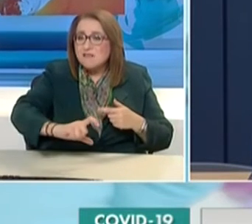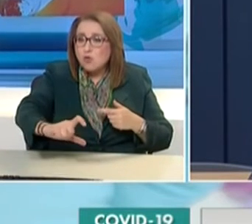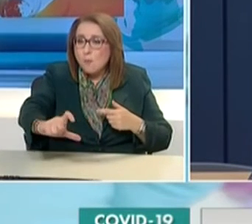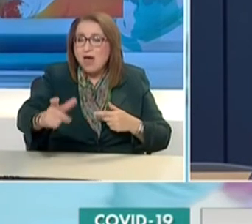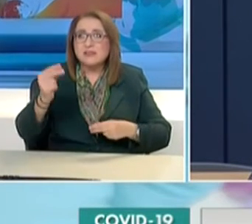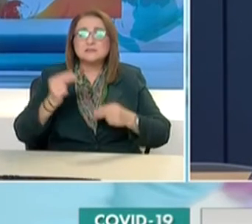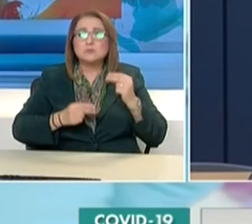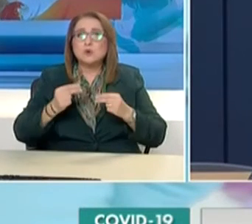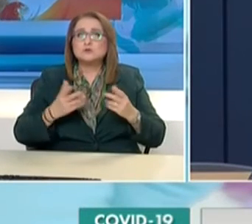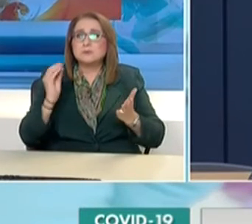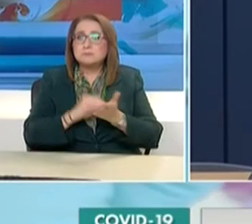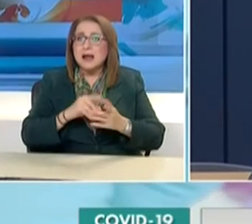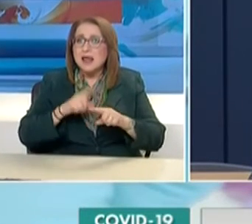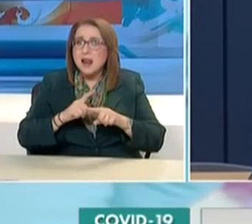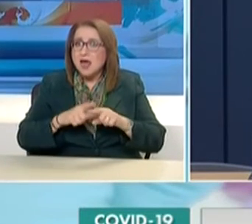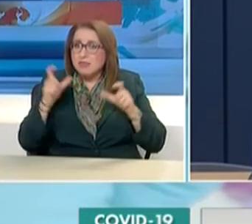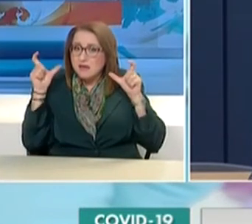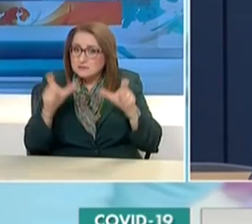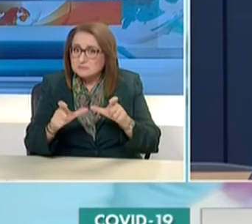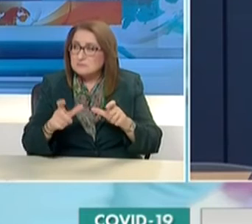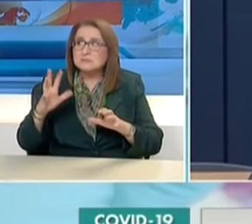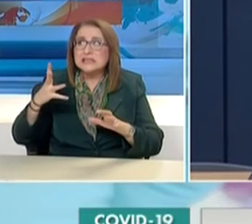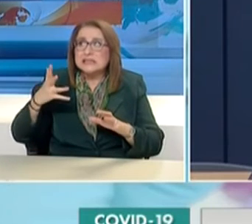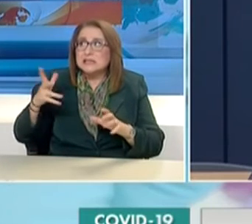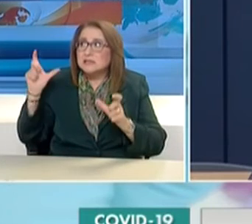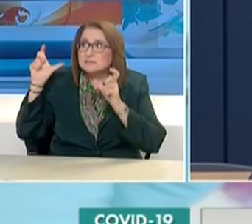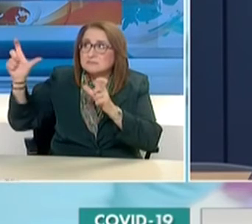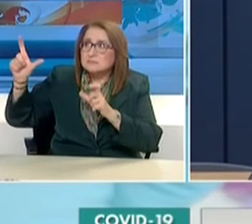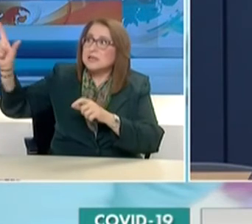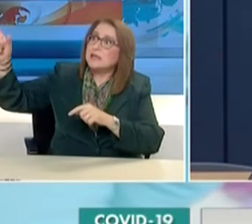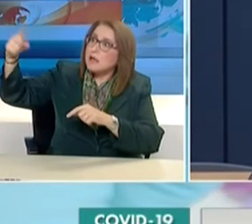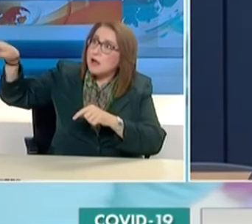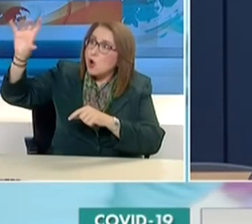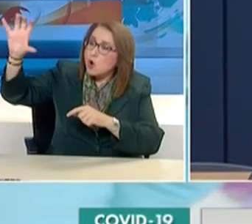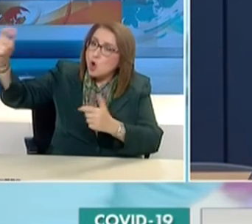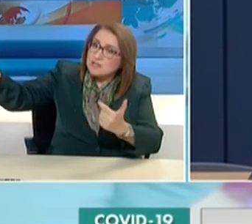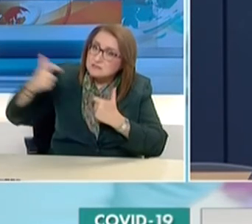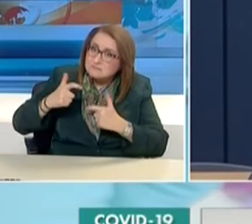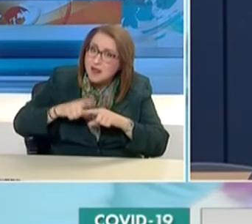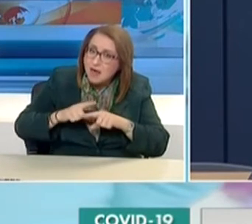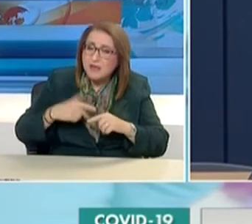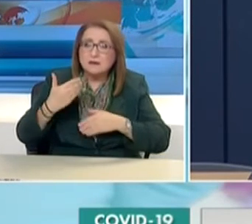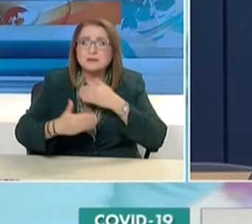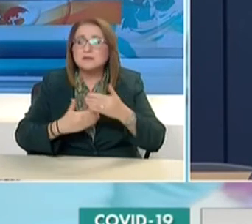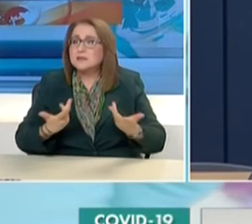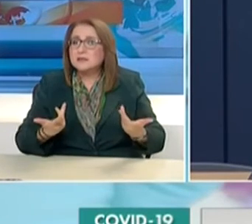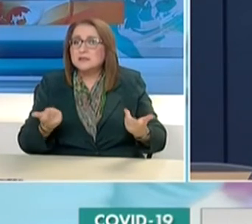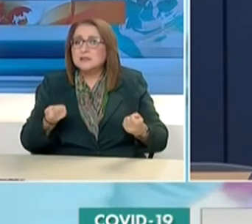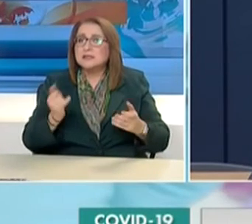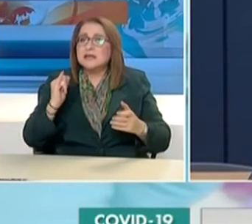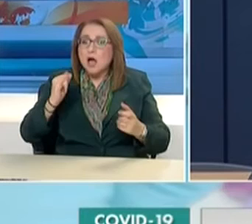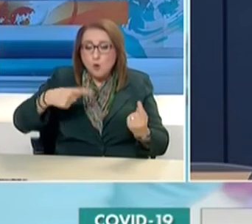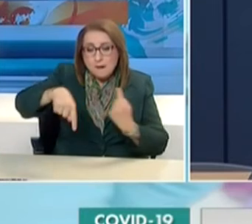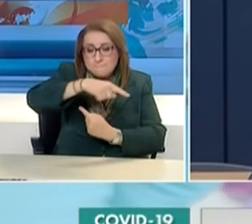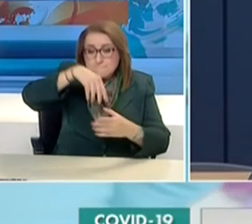χώρα μας σε καραντίνα από άλλες χώρες και να πει και ακόμα να πρέπει να εφαρμοστούν αυστηρά μέτρα και στις εσωτερικές